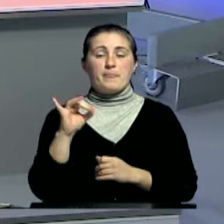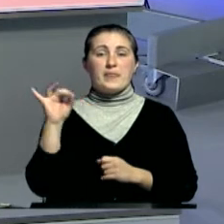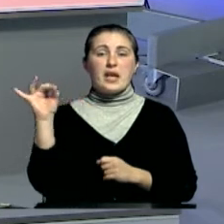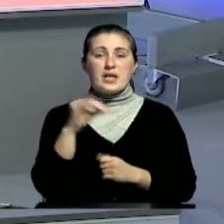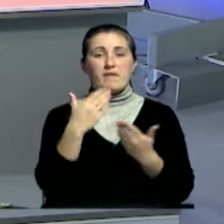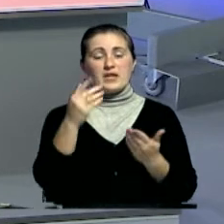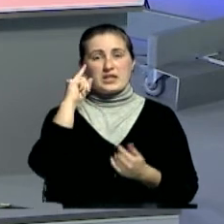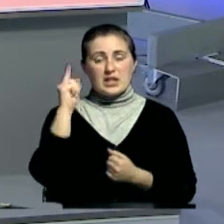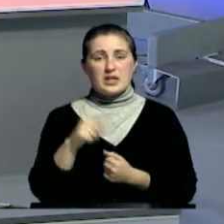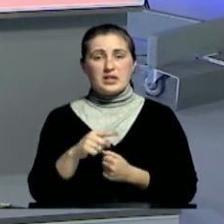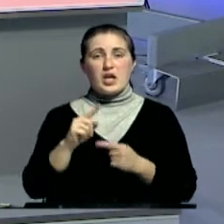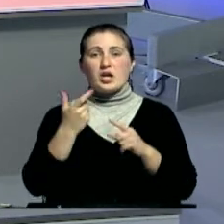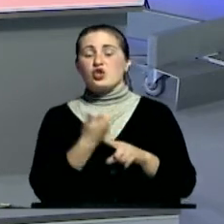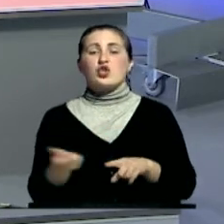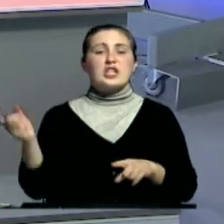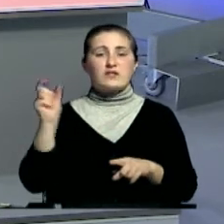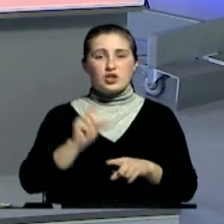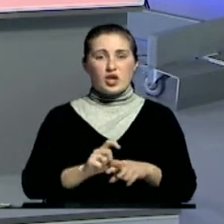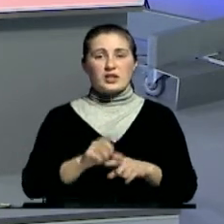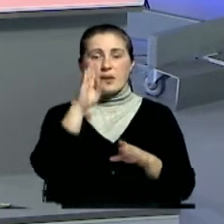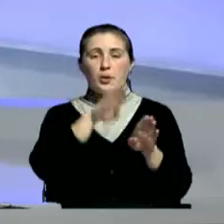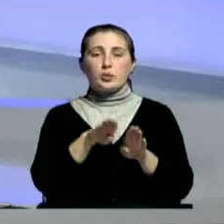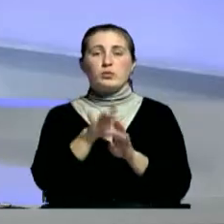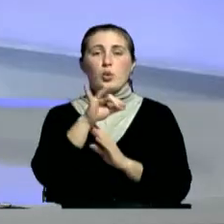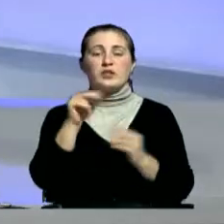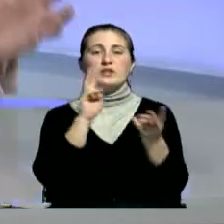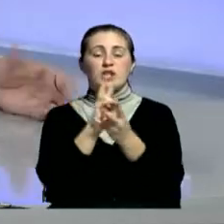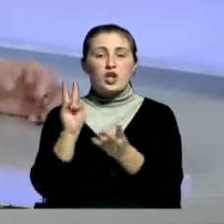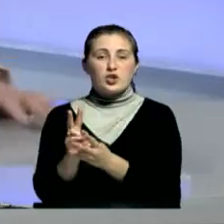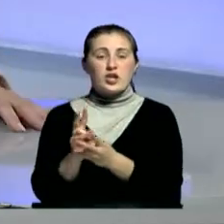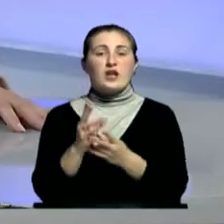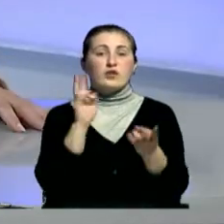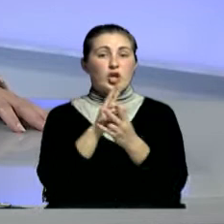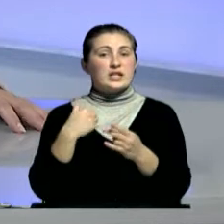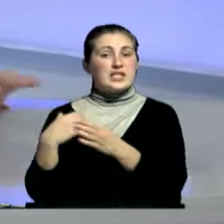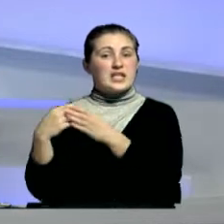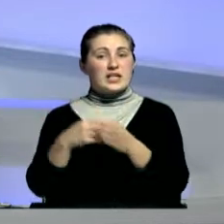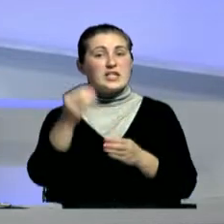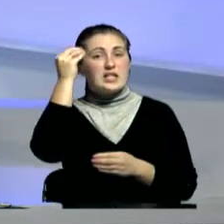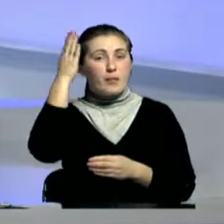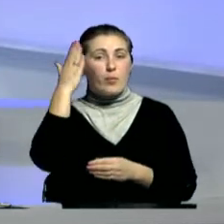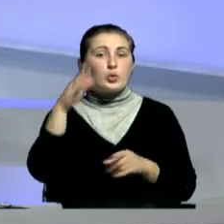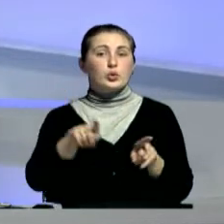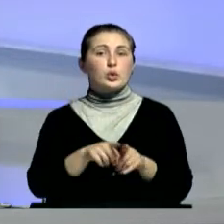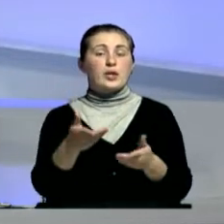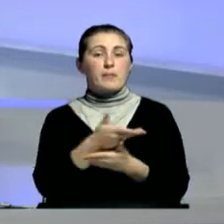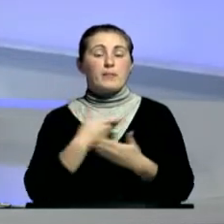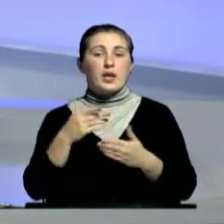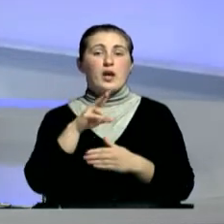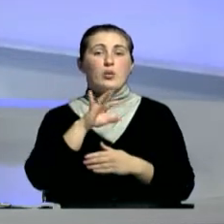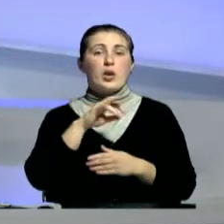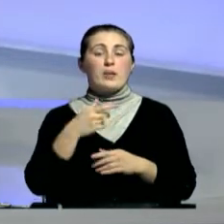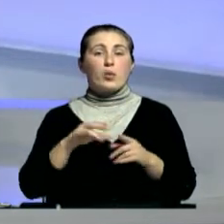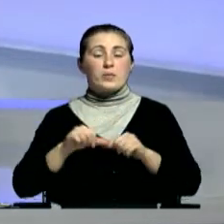вы знаете, чрезвычайно вот подобного рода встречи, встречалась я из делегации Японии, тоже мы с коллегами из Комитета по